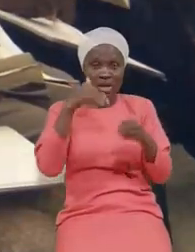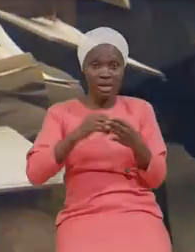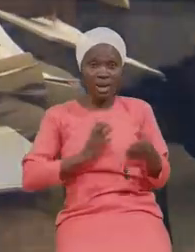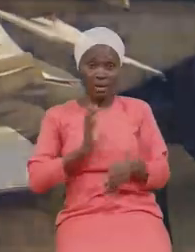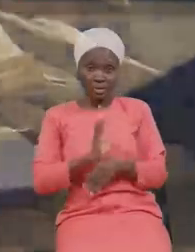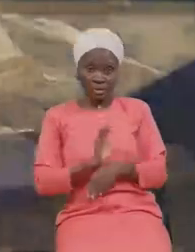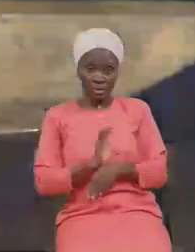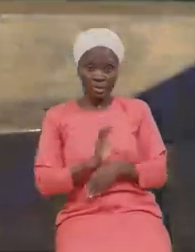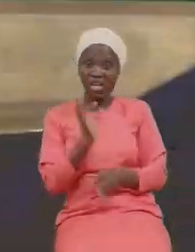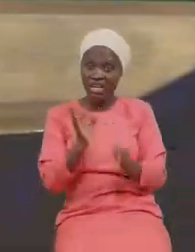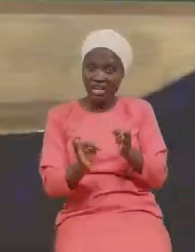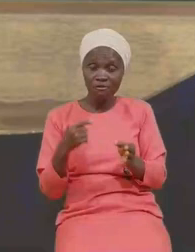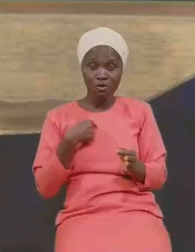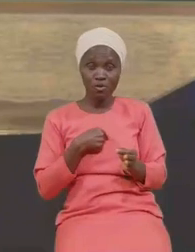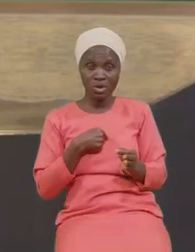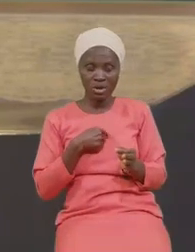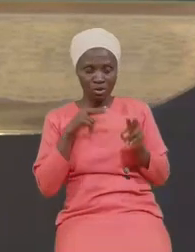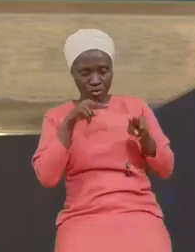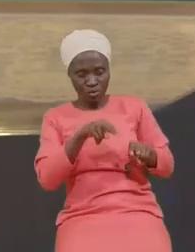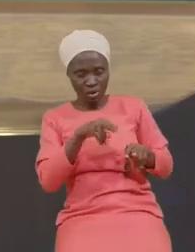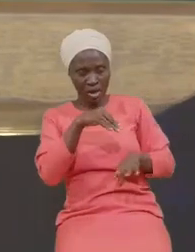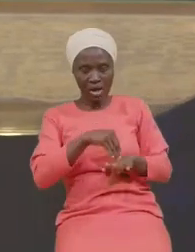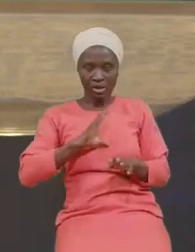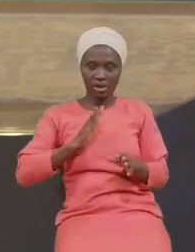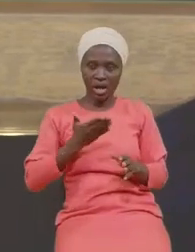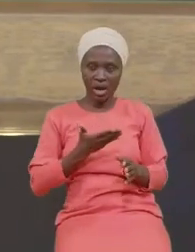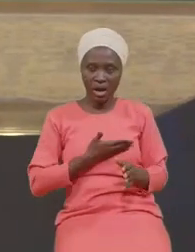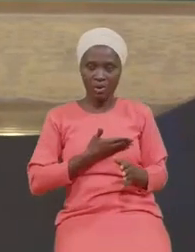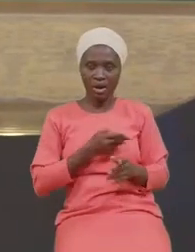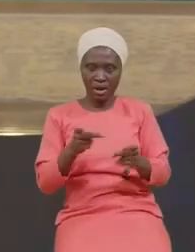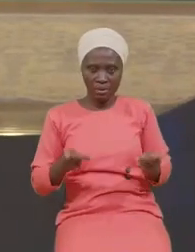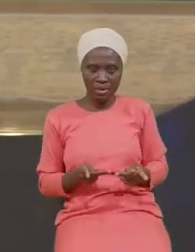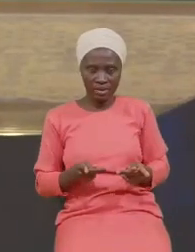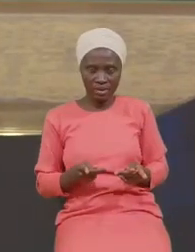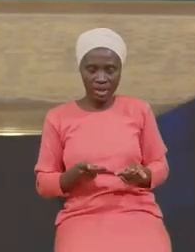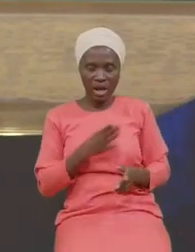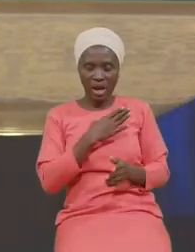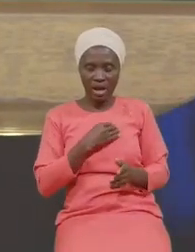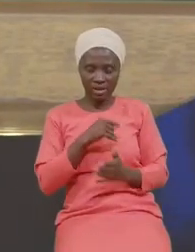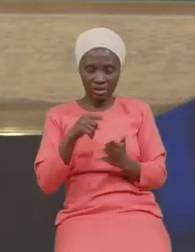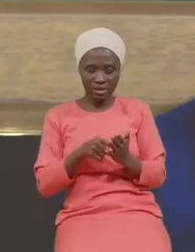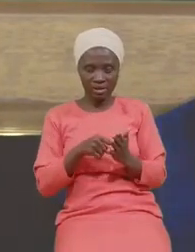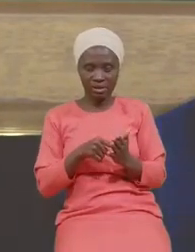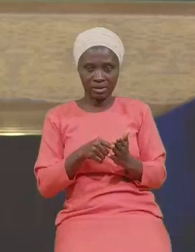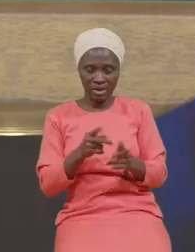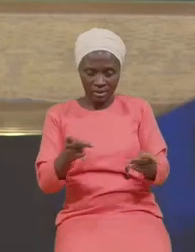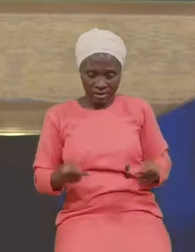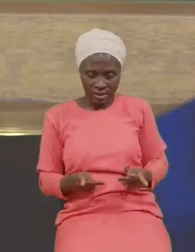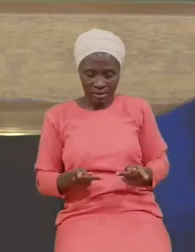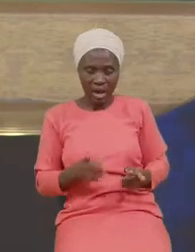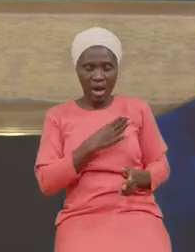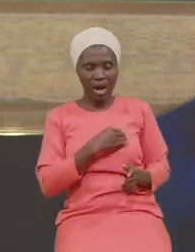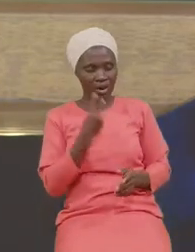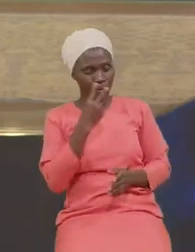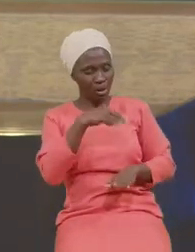église si nous voyons notre pays si nous voyons oui cette préfecture cette commune quand on voit